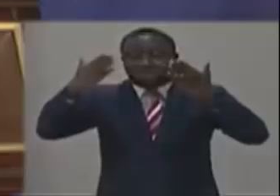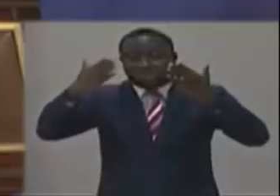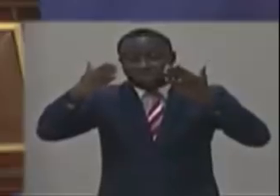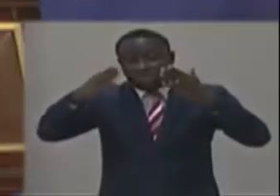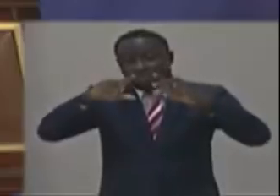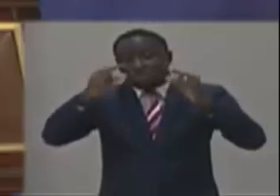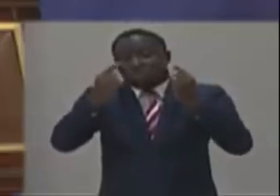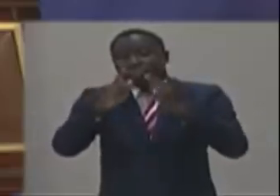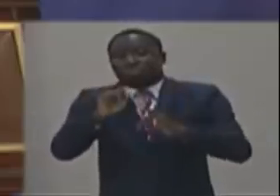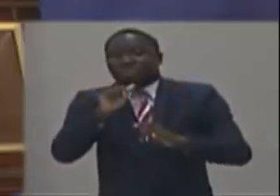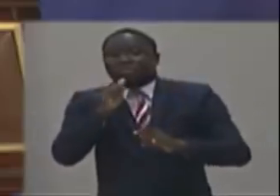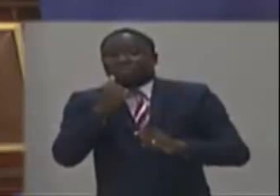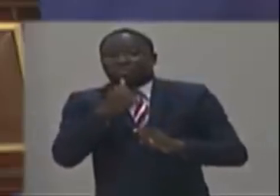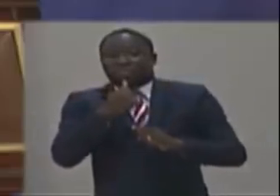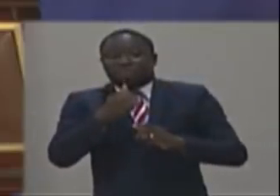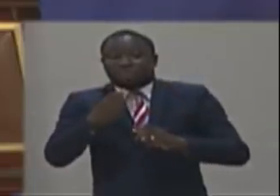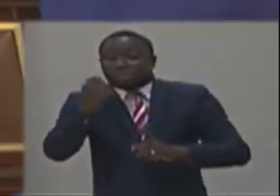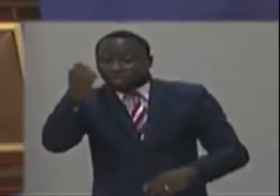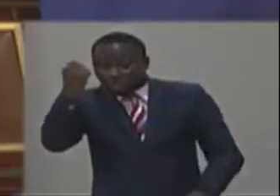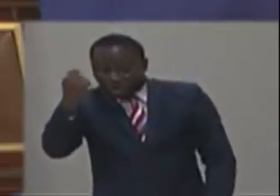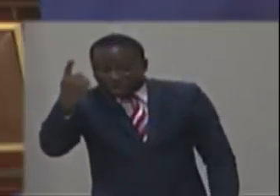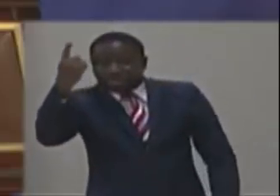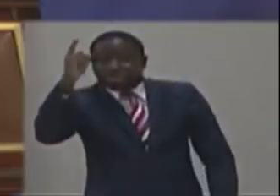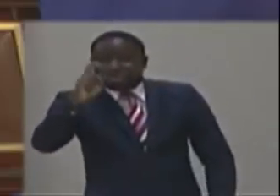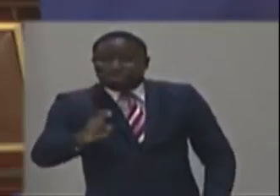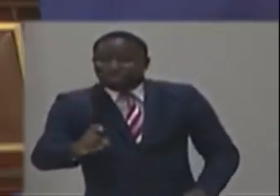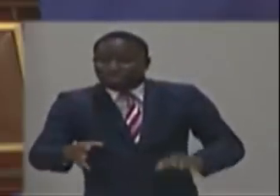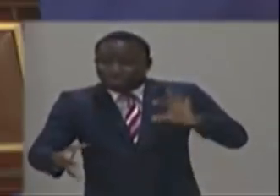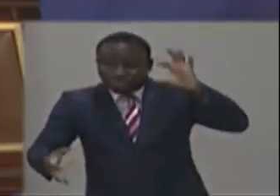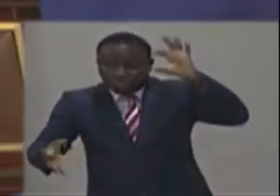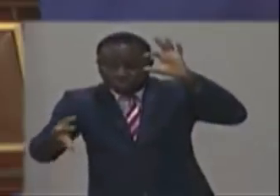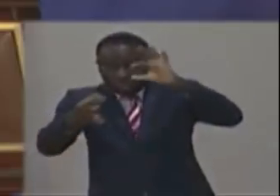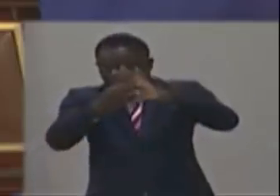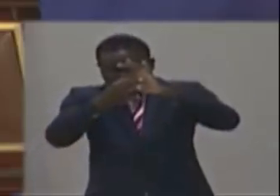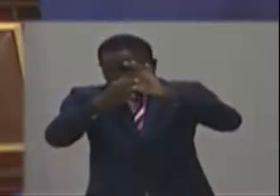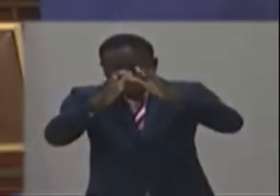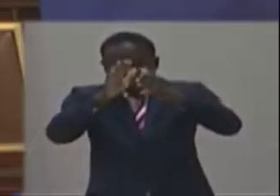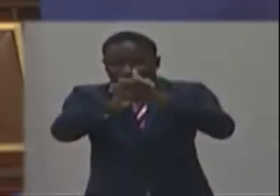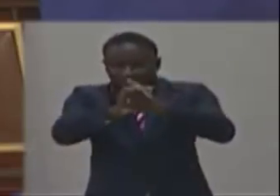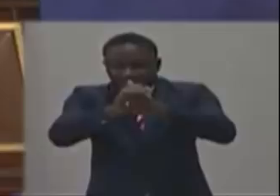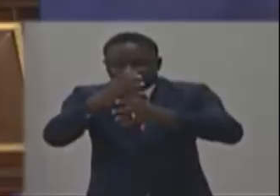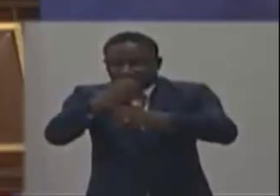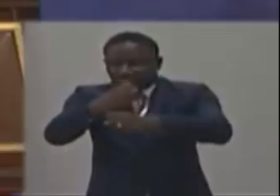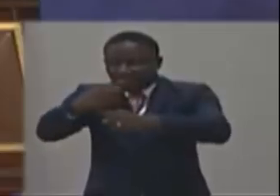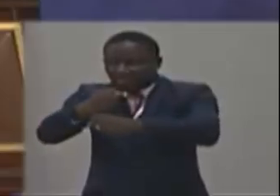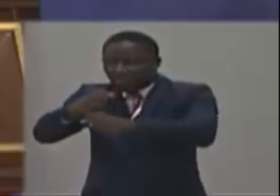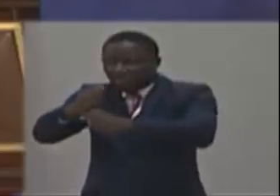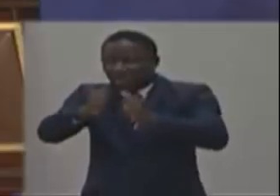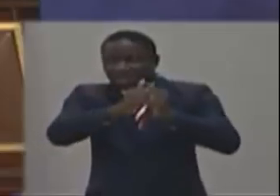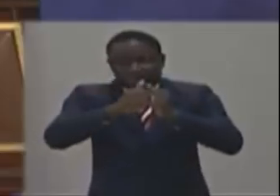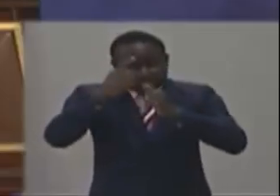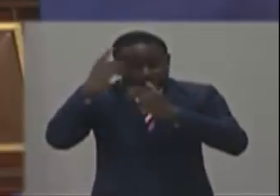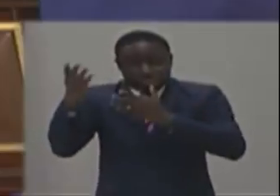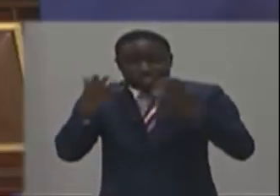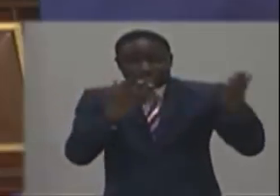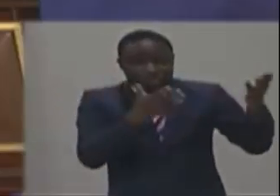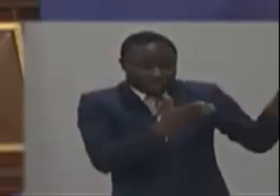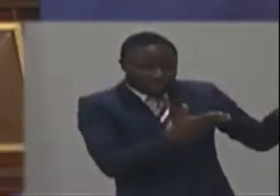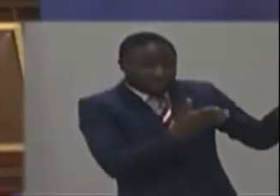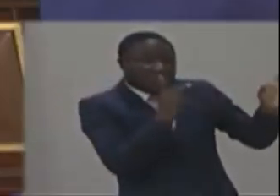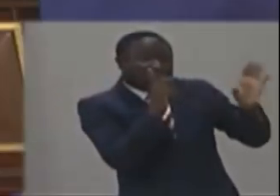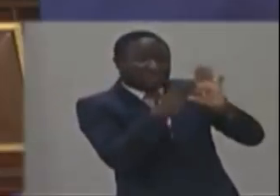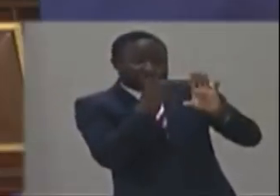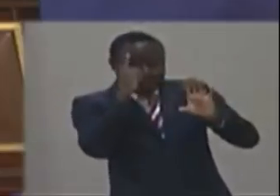à les gens dans le secteur privé qui comprennent qu'ils doivent mettre les mains dans la patte pour porter la